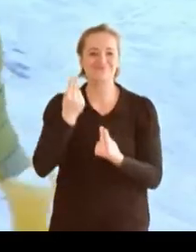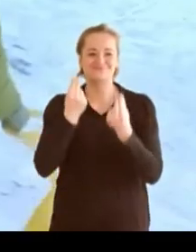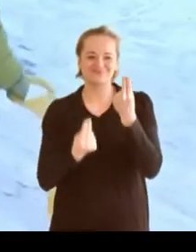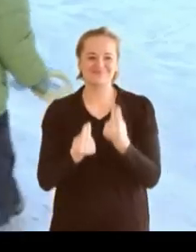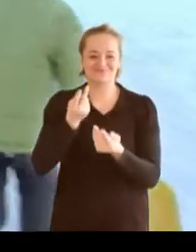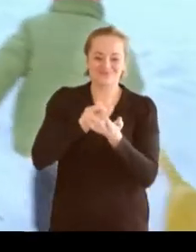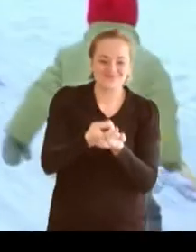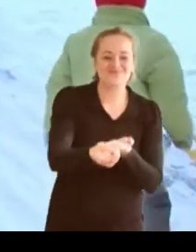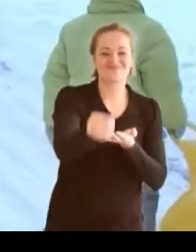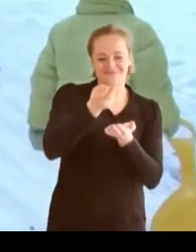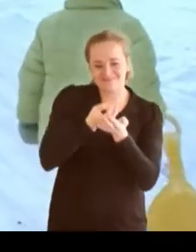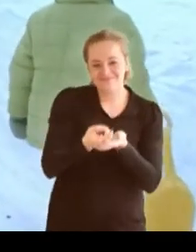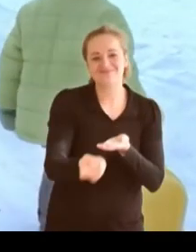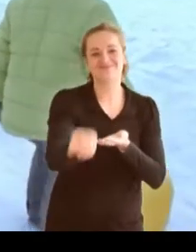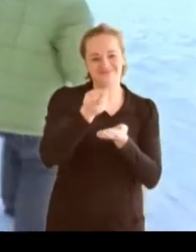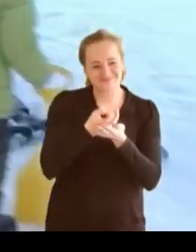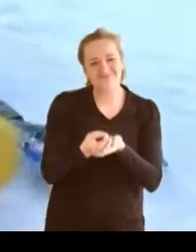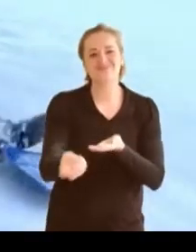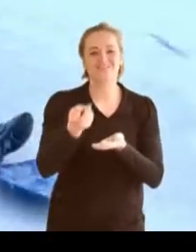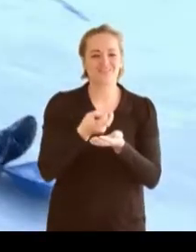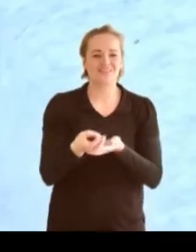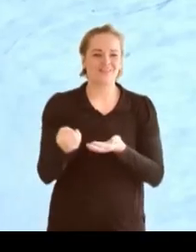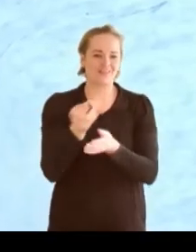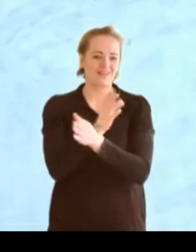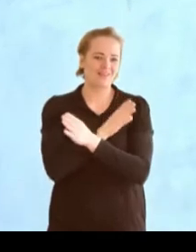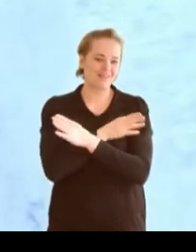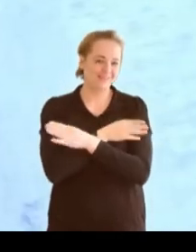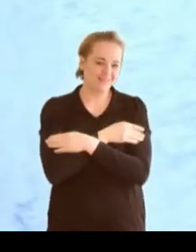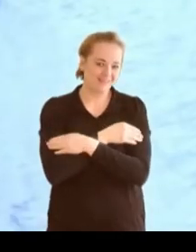jie nusprendė nučiuošti nuo kalno.